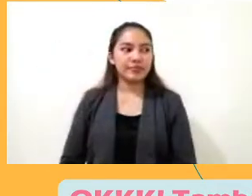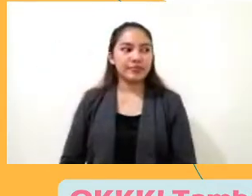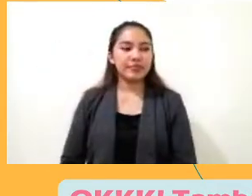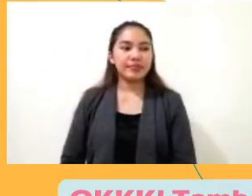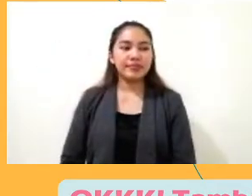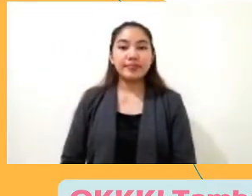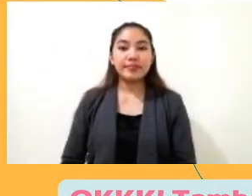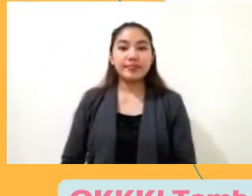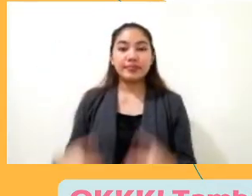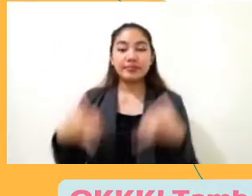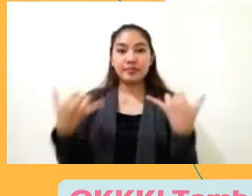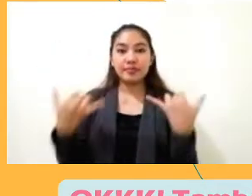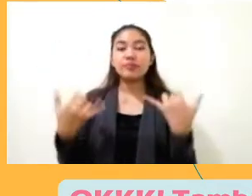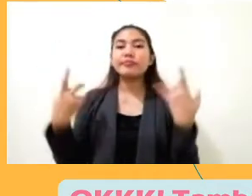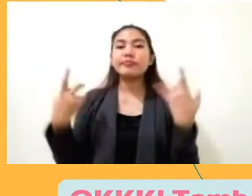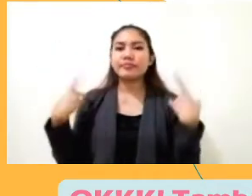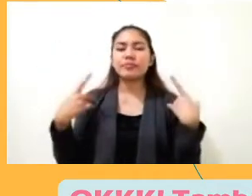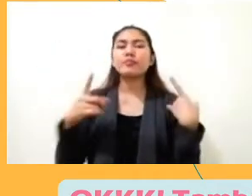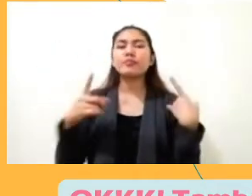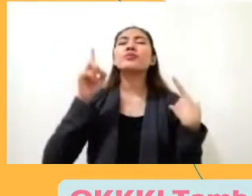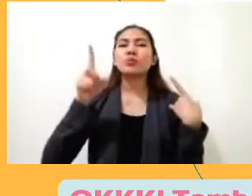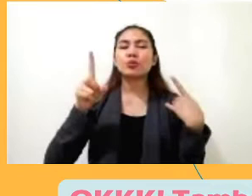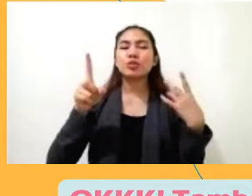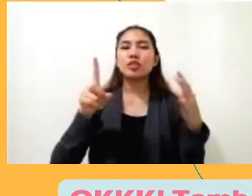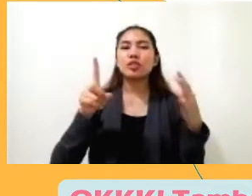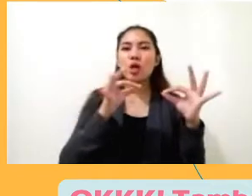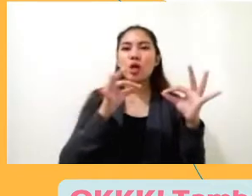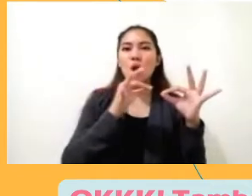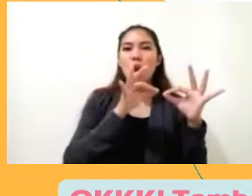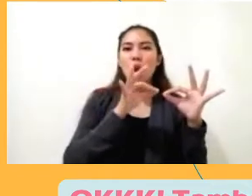nagkakaroon tayo ng isang mahabang music